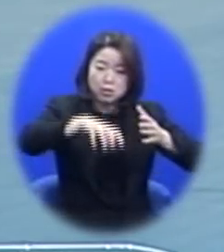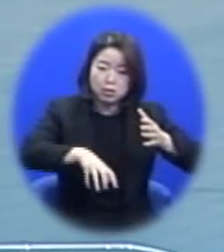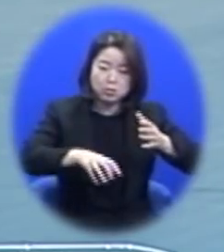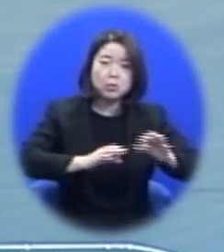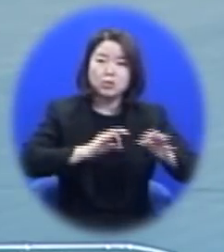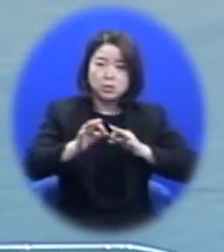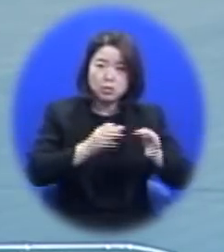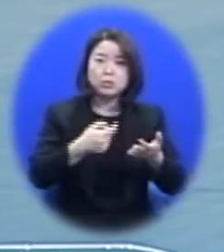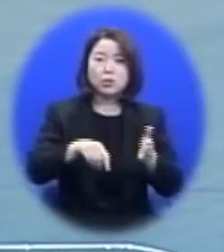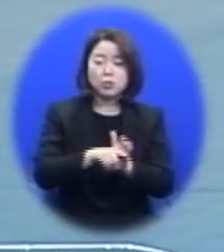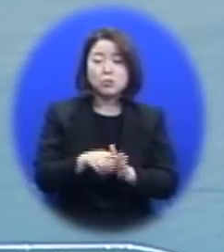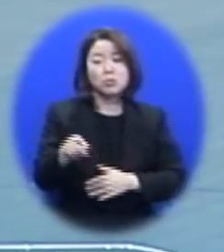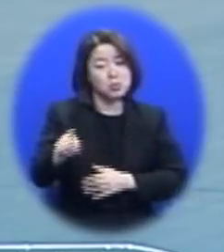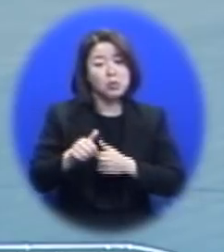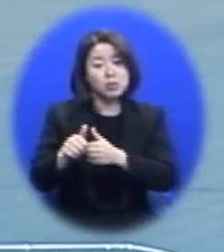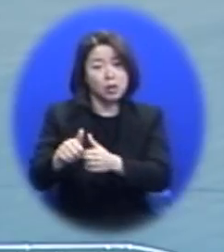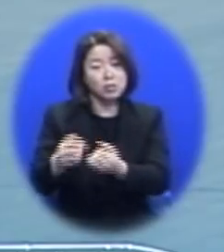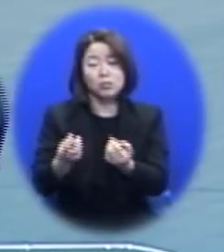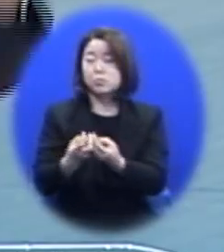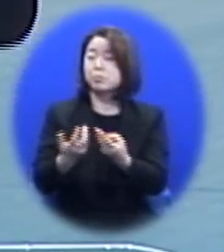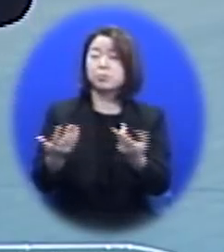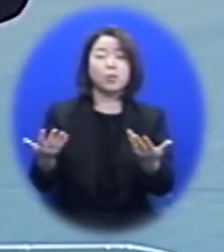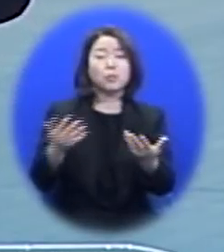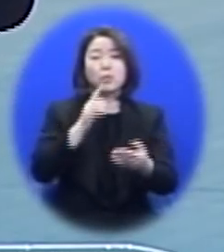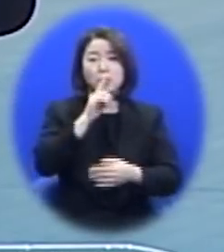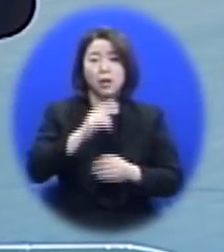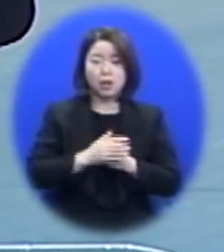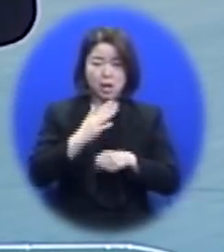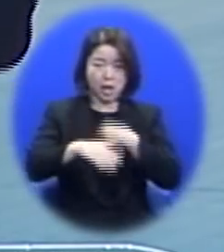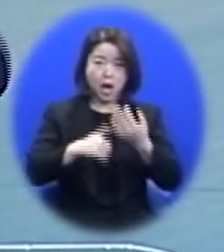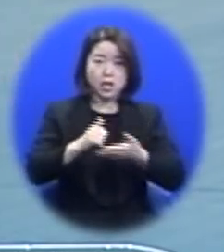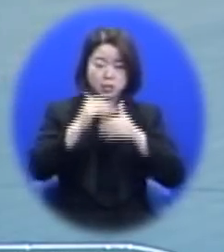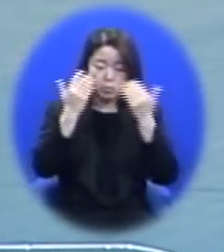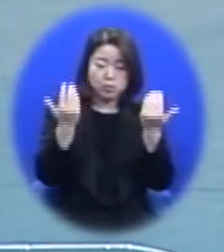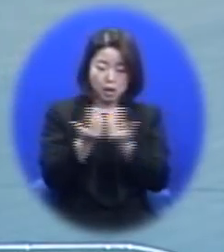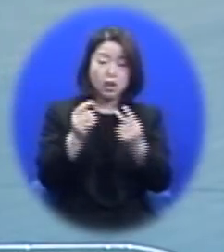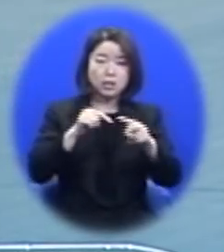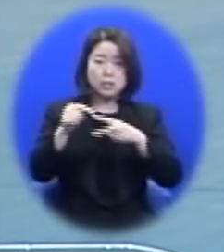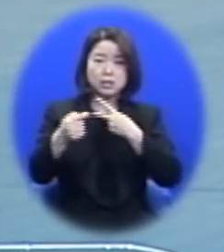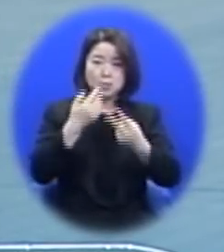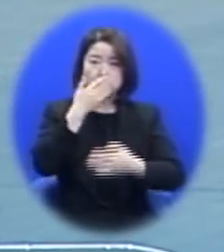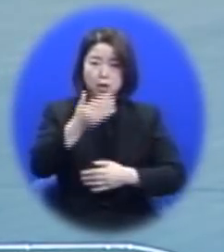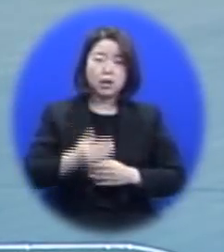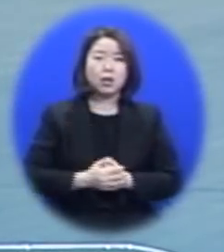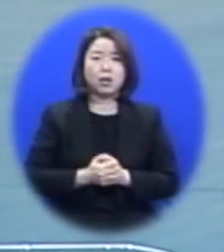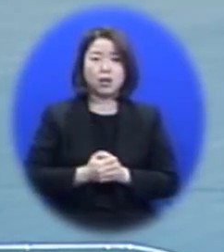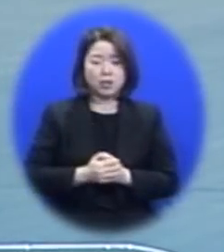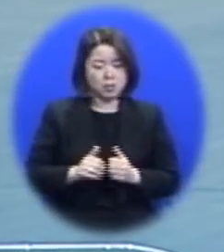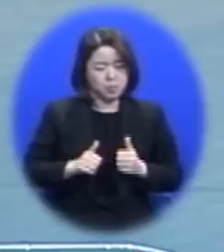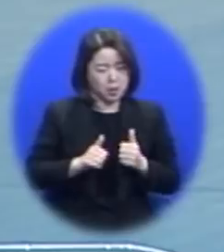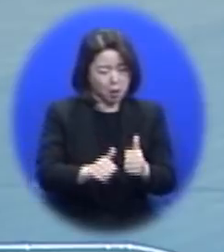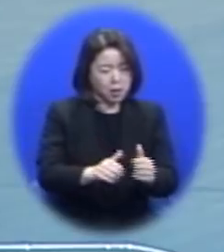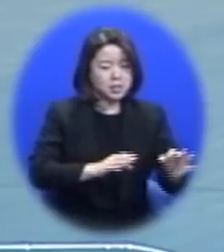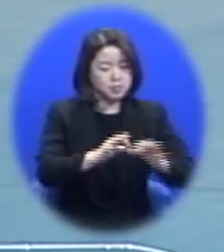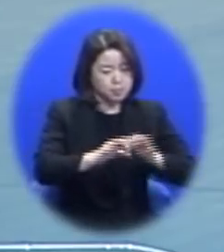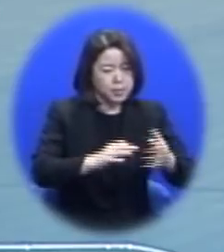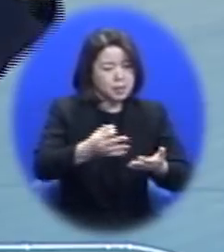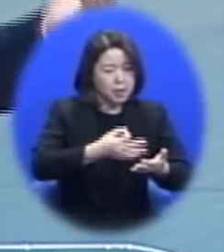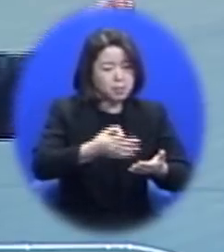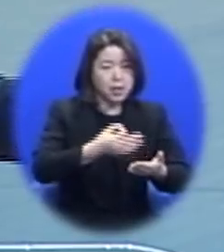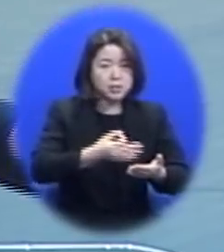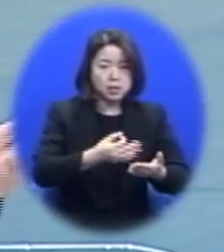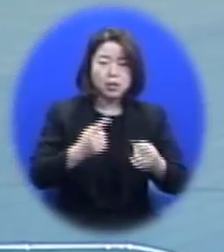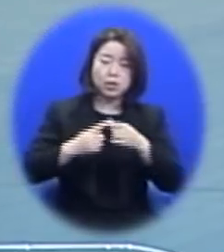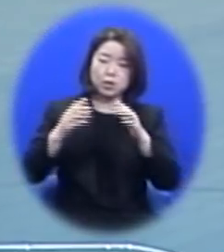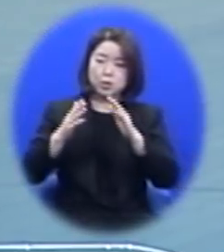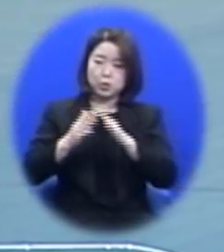위해서 그렇게 하는 것은 어쩔 수 없는 일이다. 하나님도 다 이해하신다. 열심히 장사해서 교회 헌금